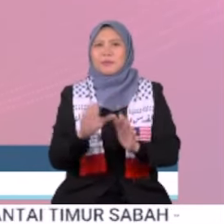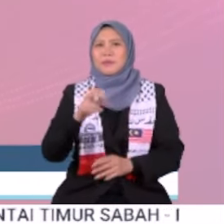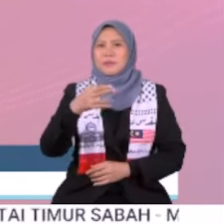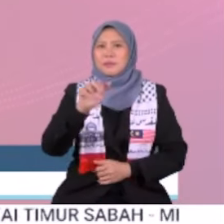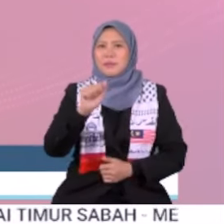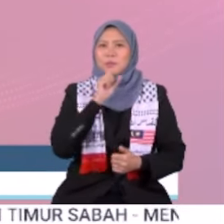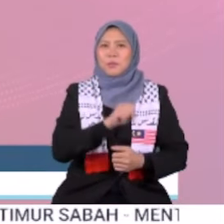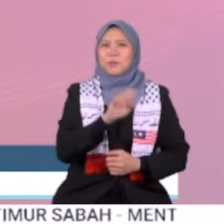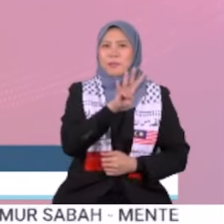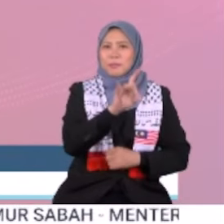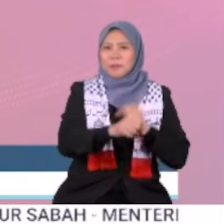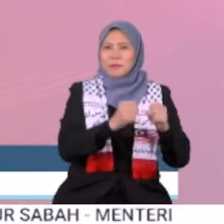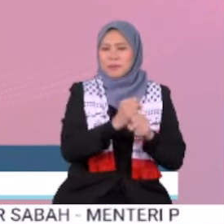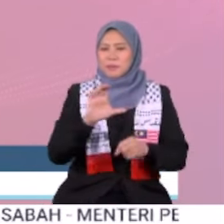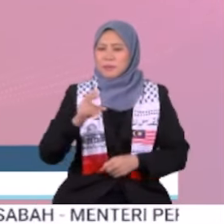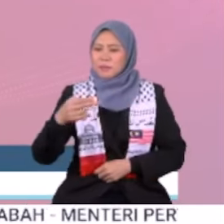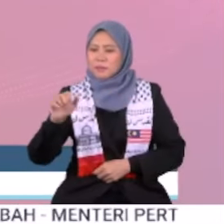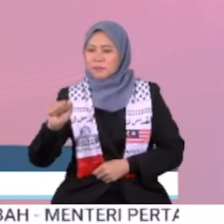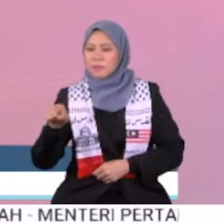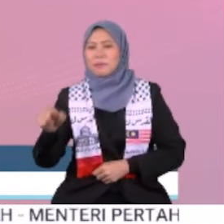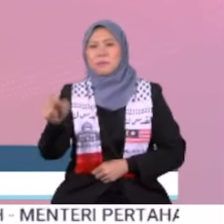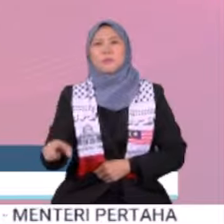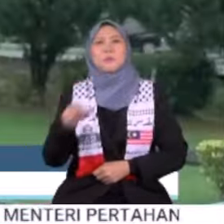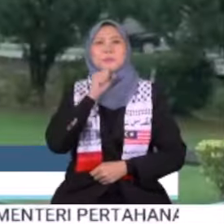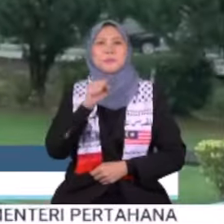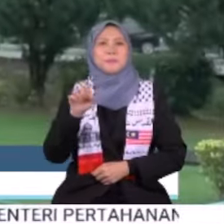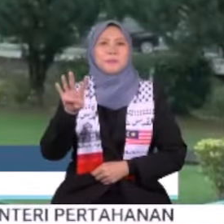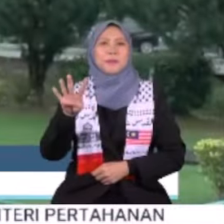Bun, 48 tahun dan Xiao Buk Bun, 45 tahun.